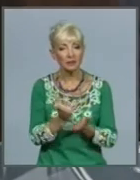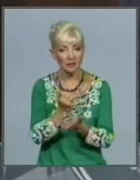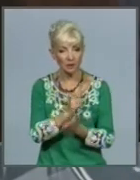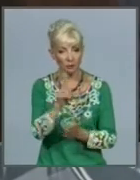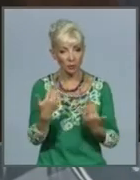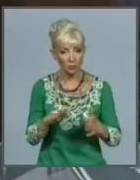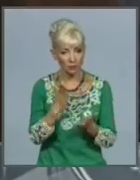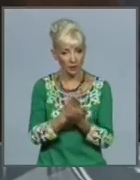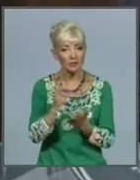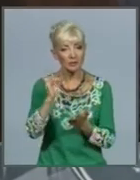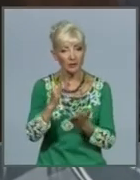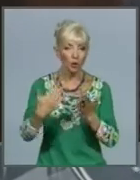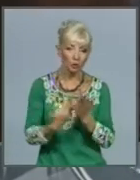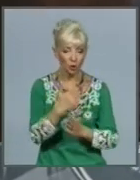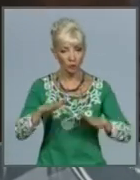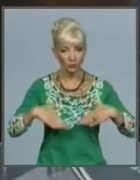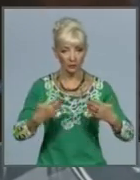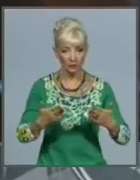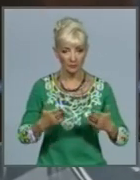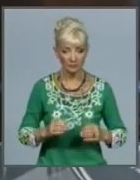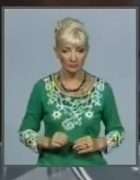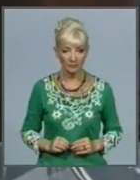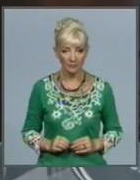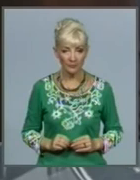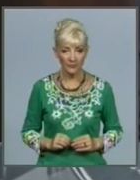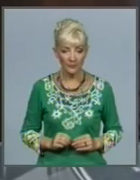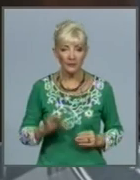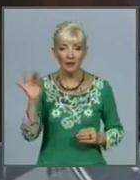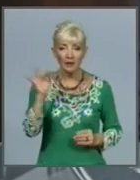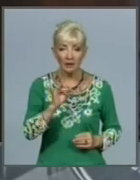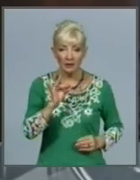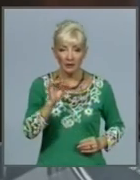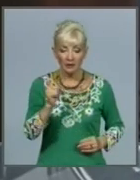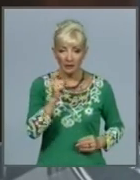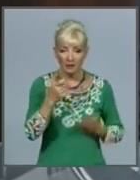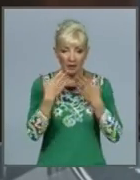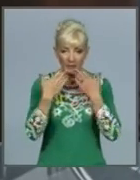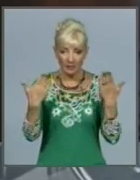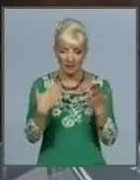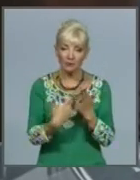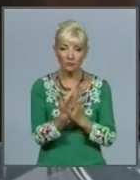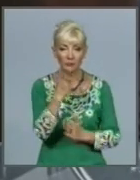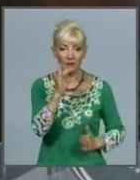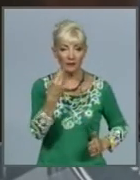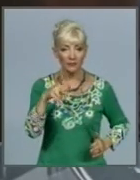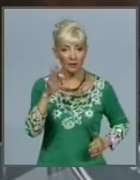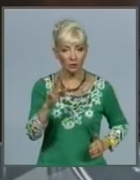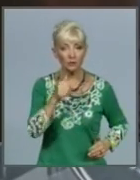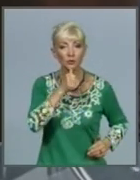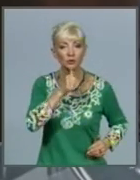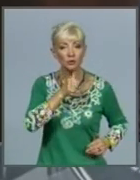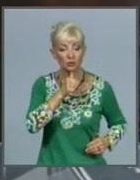нових. За останні роки нам прийнято 10 нових видів судово-експертних спеціальностей.